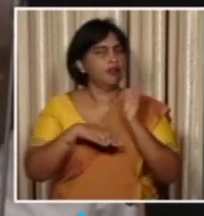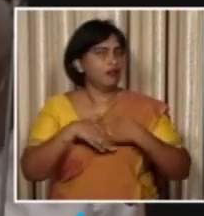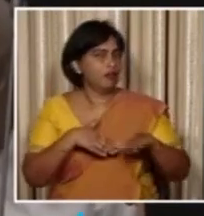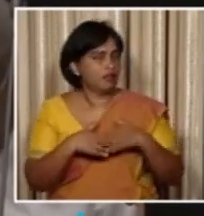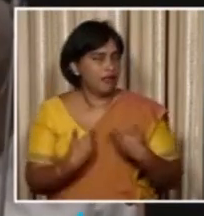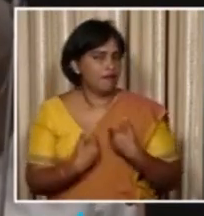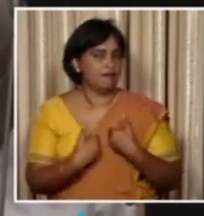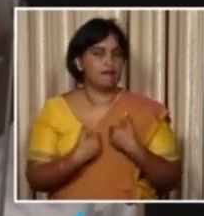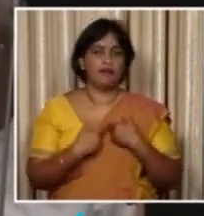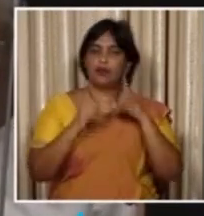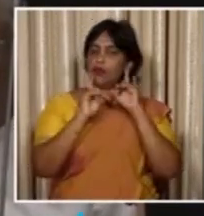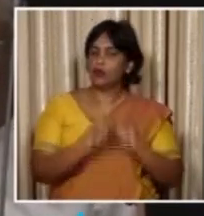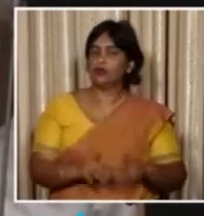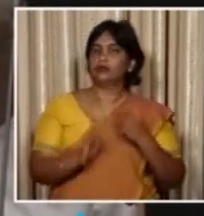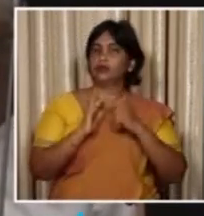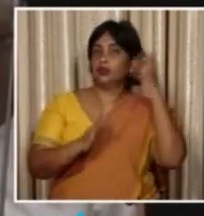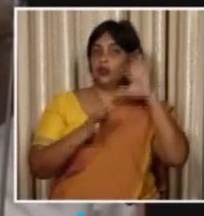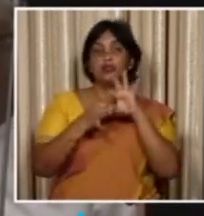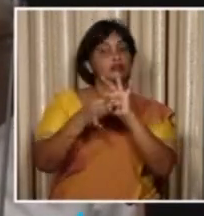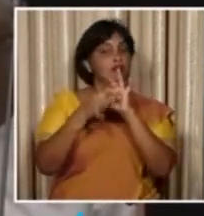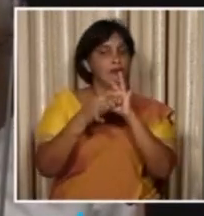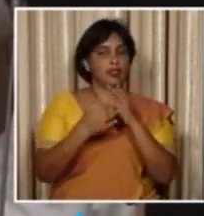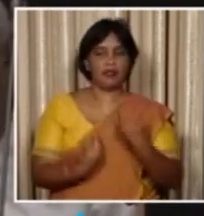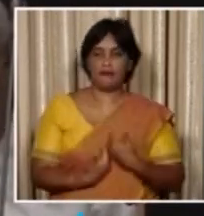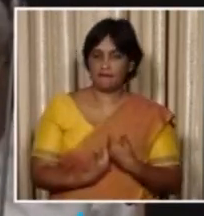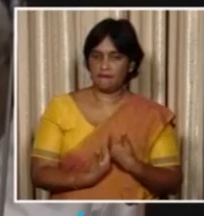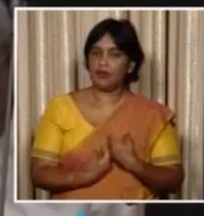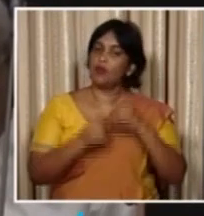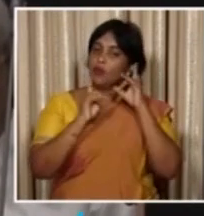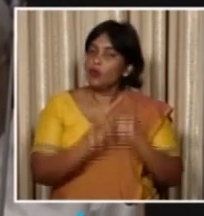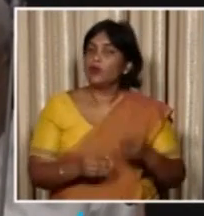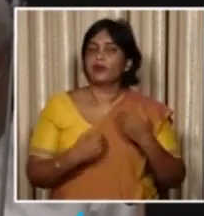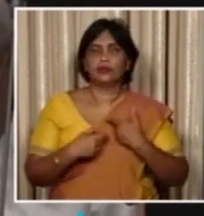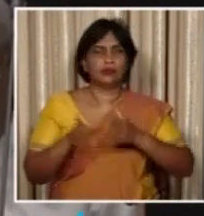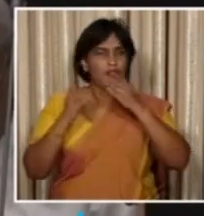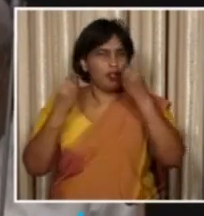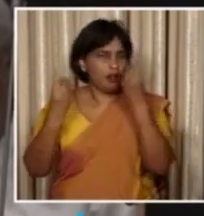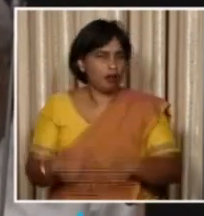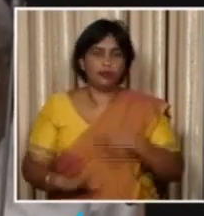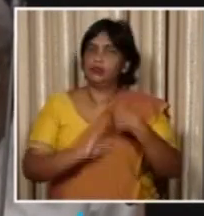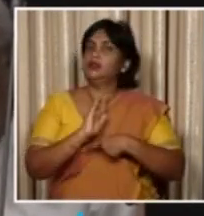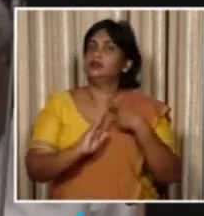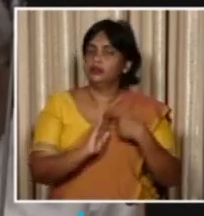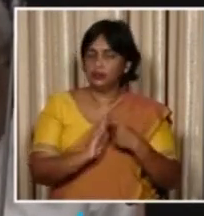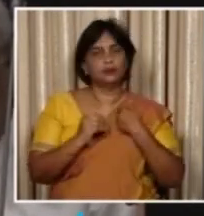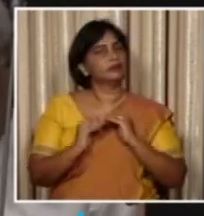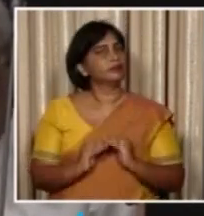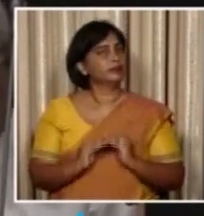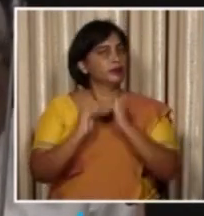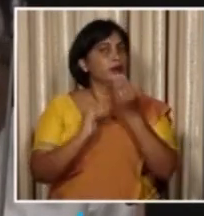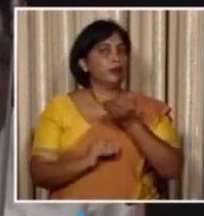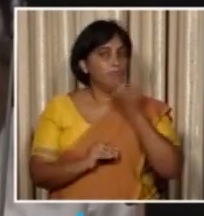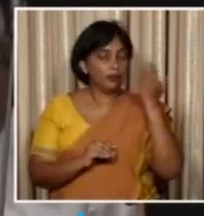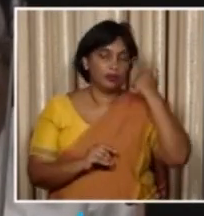ತಿಬುನ ಏವಾಗೇಮ ಜ್ಯಾತಂತ್ರ ಸಂಬಂಧ ತಿಬುನ ಏನಿಸ ಅಪಾಯಟ ವೆಟ್ಲಾ ತಿಬುನ ಮೇರಟ ಗೊಡಗನ್ನ ಪುಲುವಂ